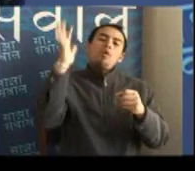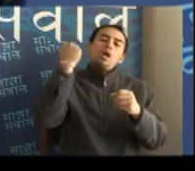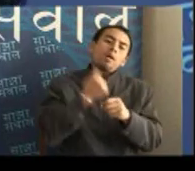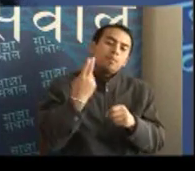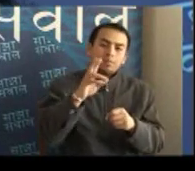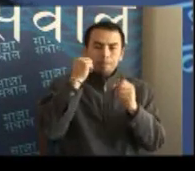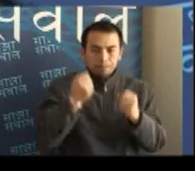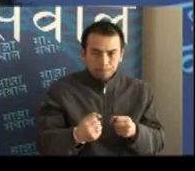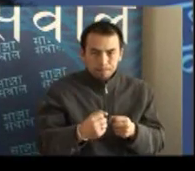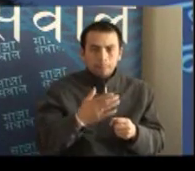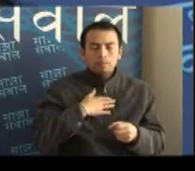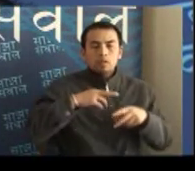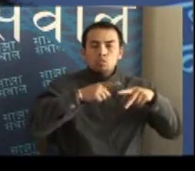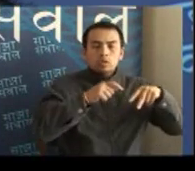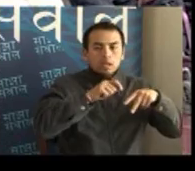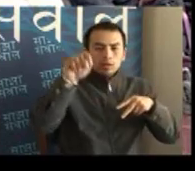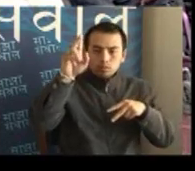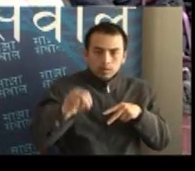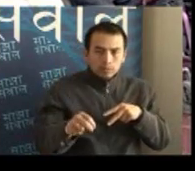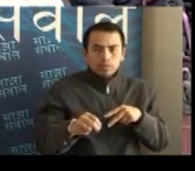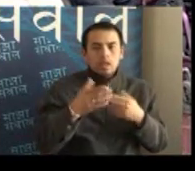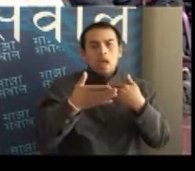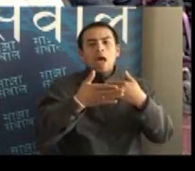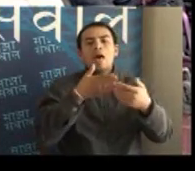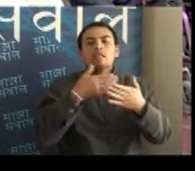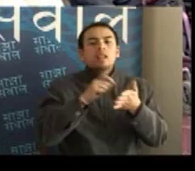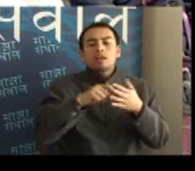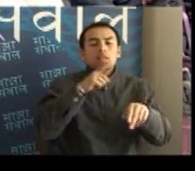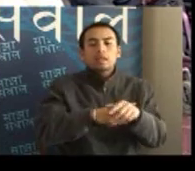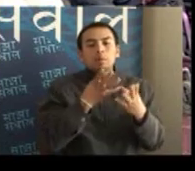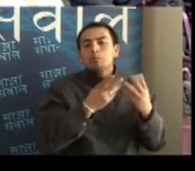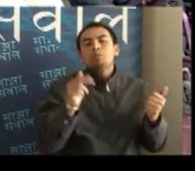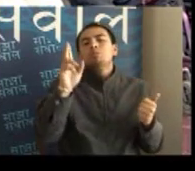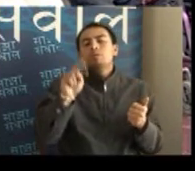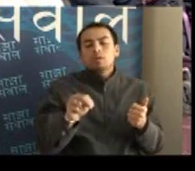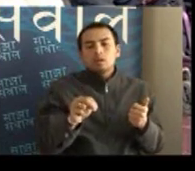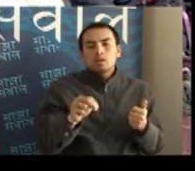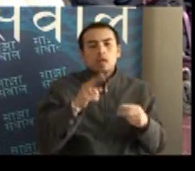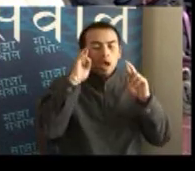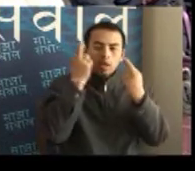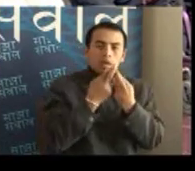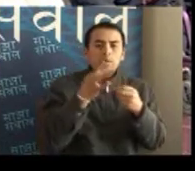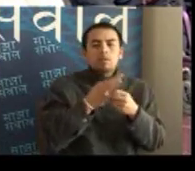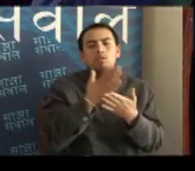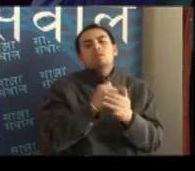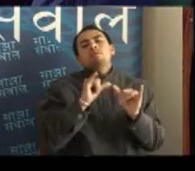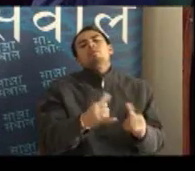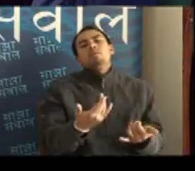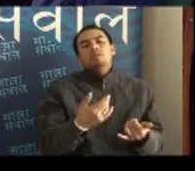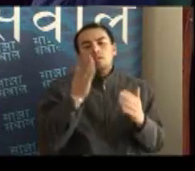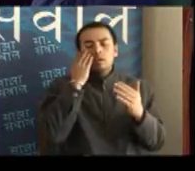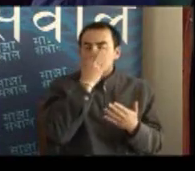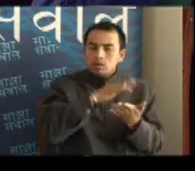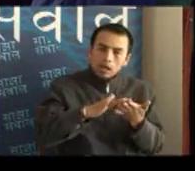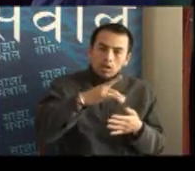बस्यो। मैले खुट्टाले लेख्नुपर्छ, त्यो हातले लेख्ने टाइममै मैले सघाउनुपर्छ। त्यो आरक्षणको व्यवस्था गरेर मात्रै के गर्नु? अब